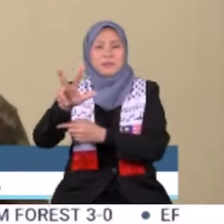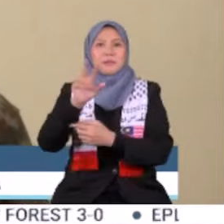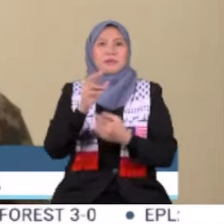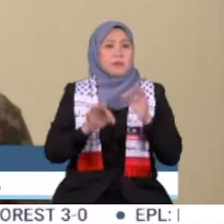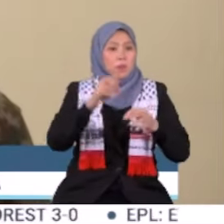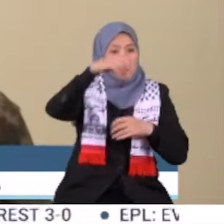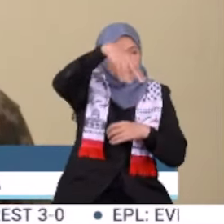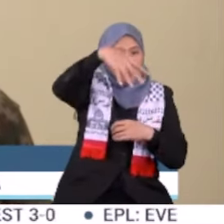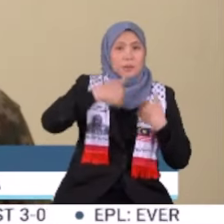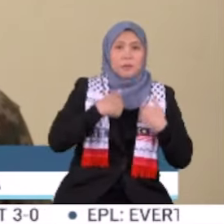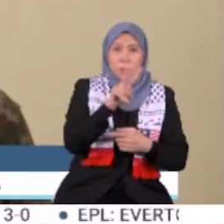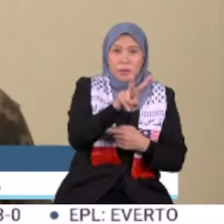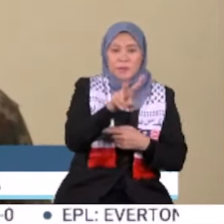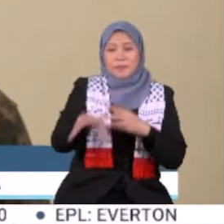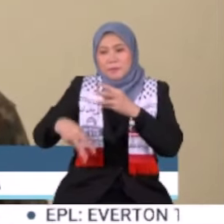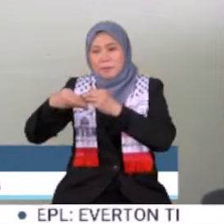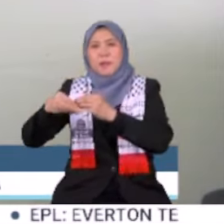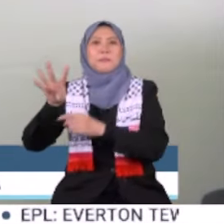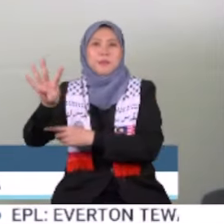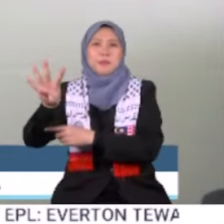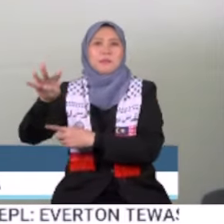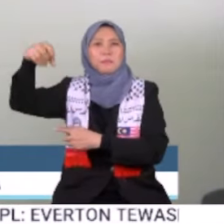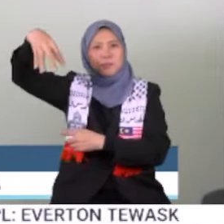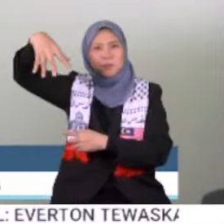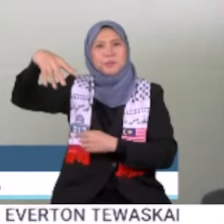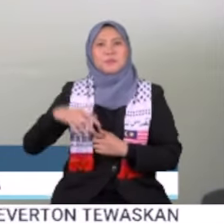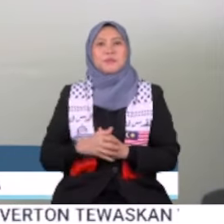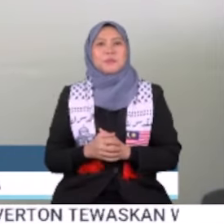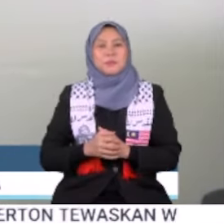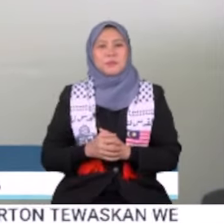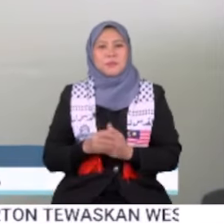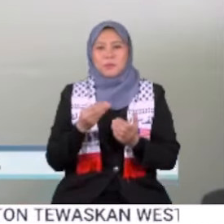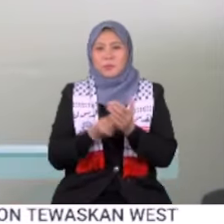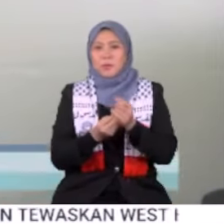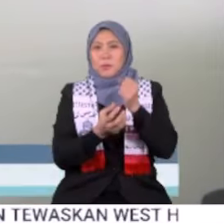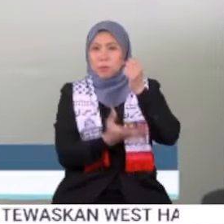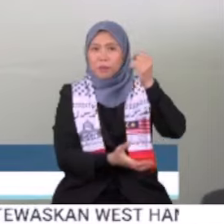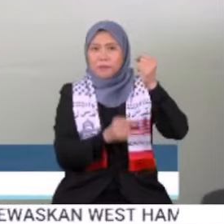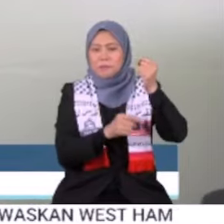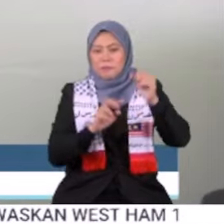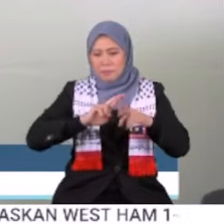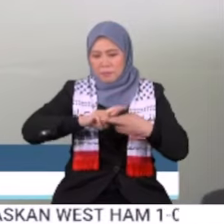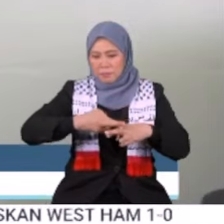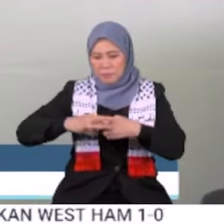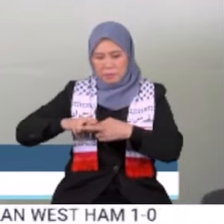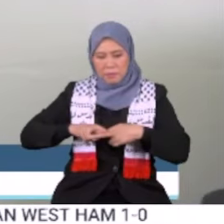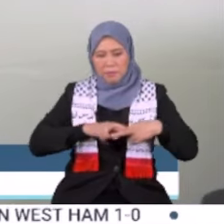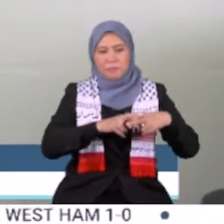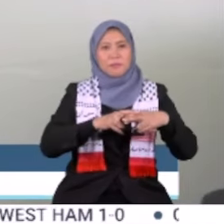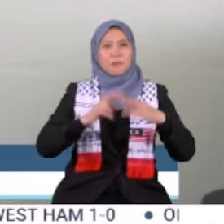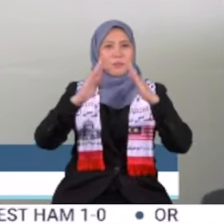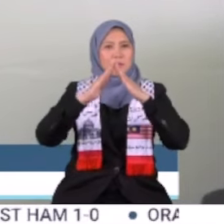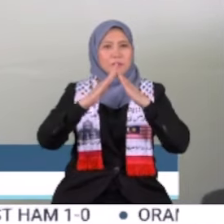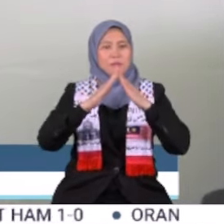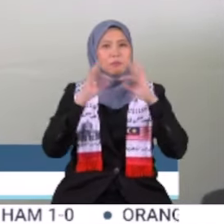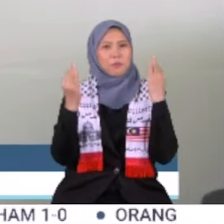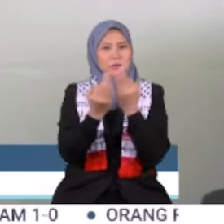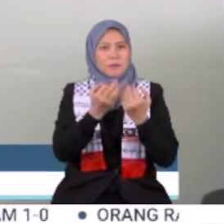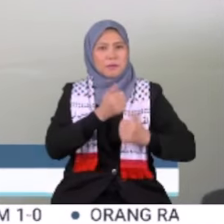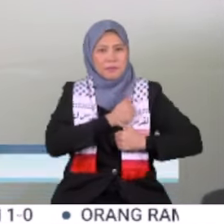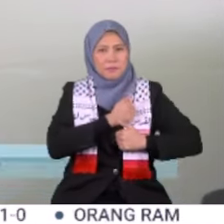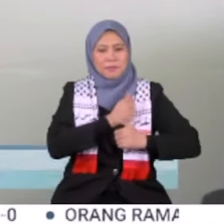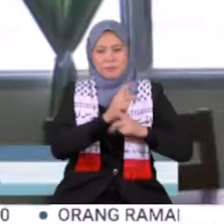dua, kita tukar kepada empat dan sebagainya. Sebab telah peruntukkan untuk membaik pulih rumah keluarga kata tentera,